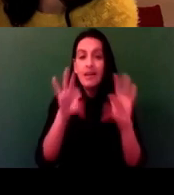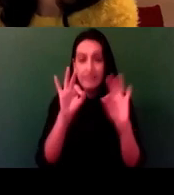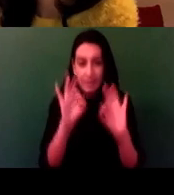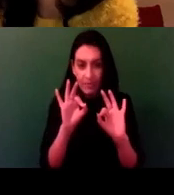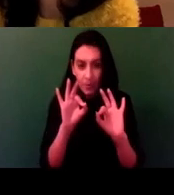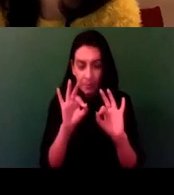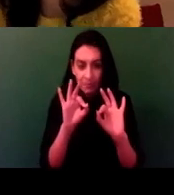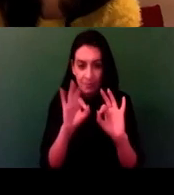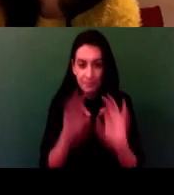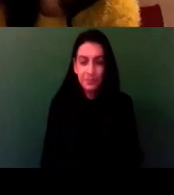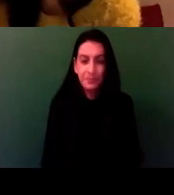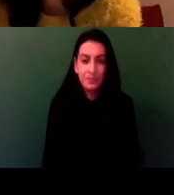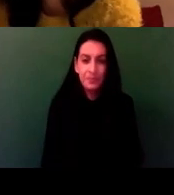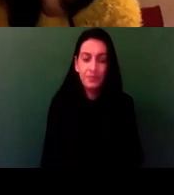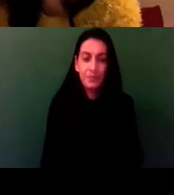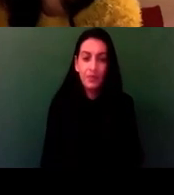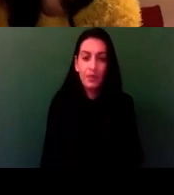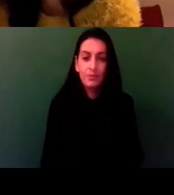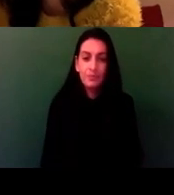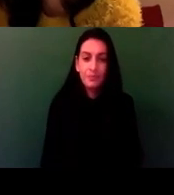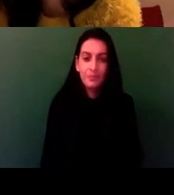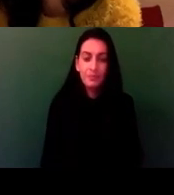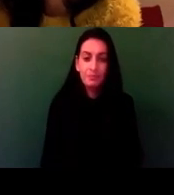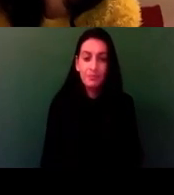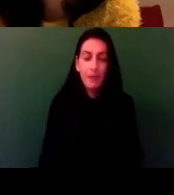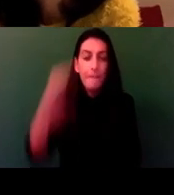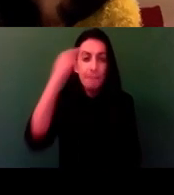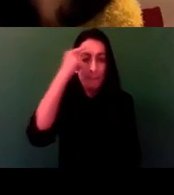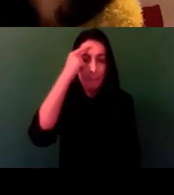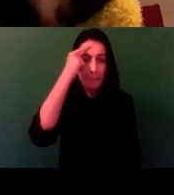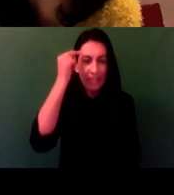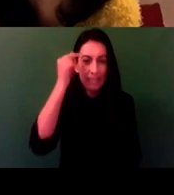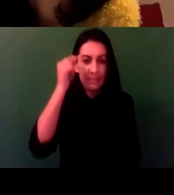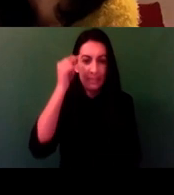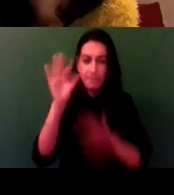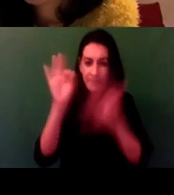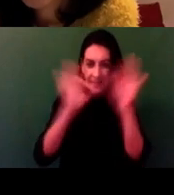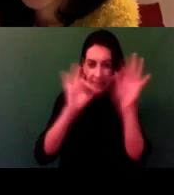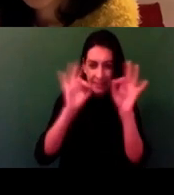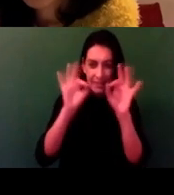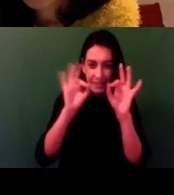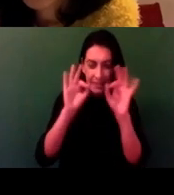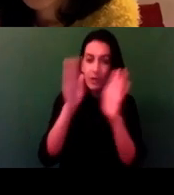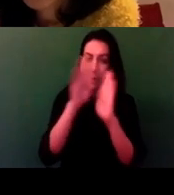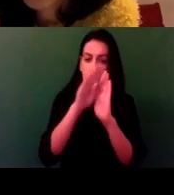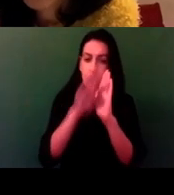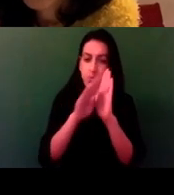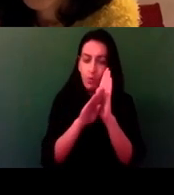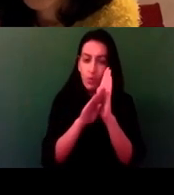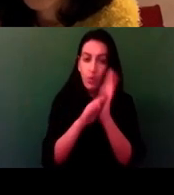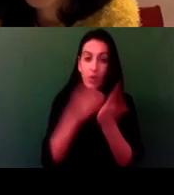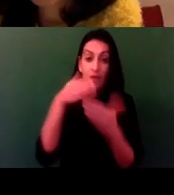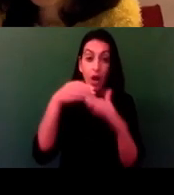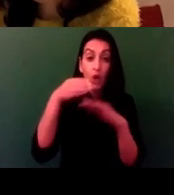sürecinin doğru programlanıp bilginin tasarım sürecine doğru aktarılmasını üstleniyor. Özellikle bunu